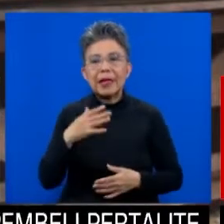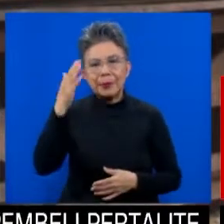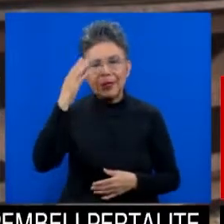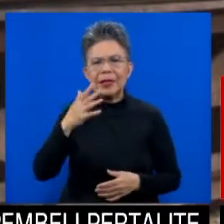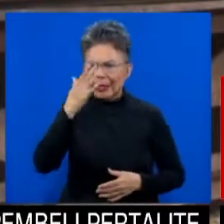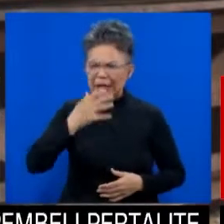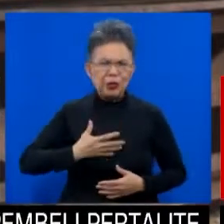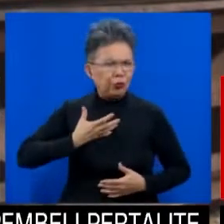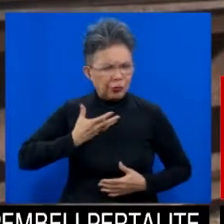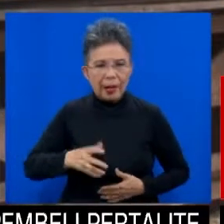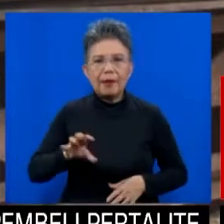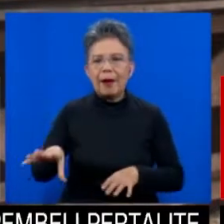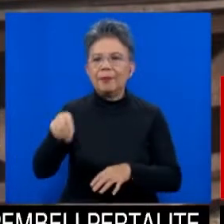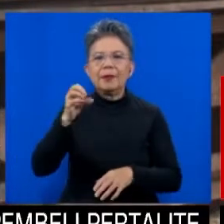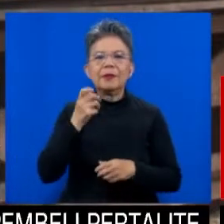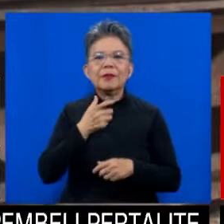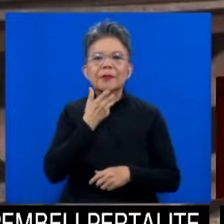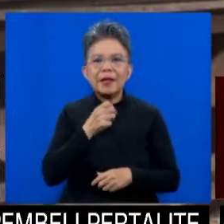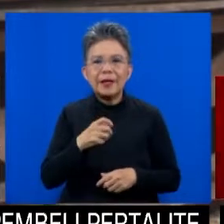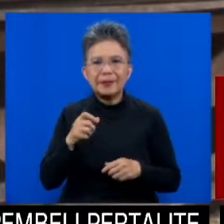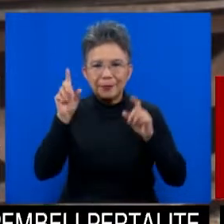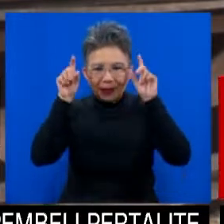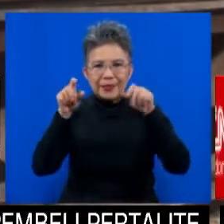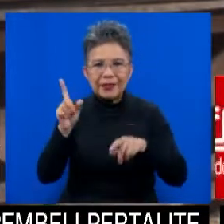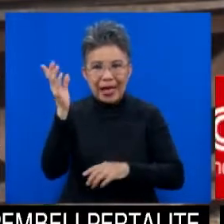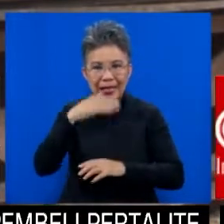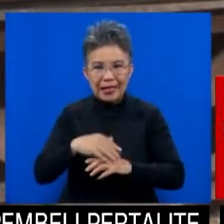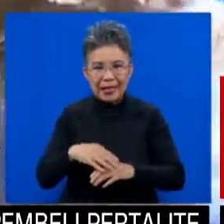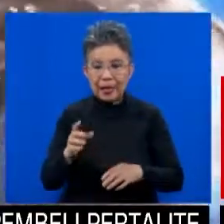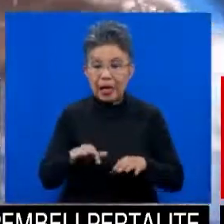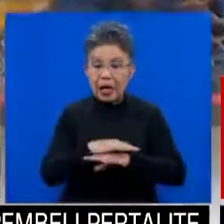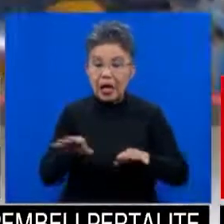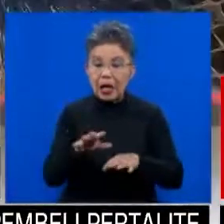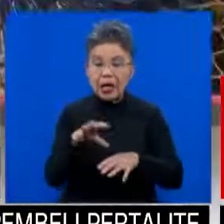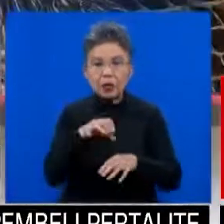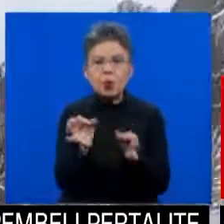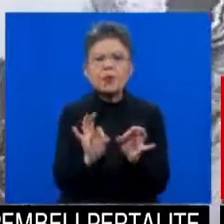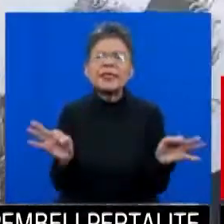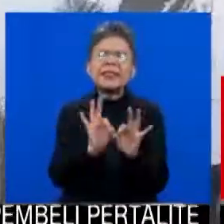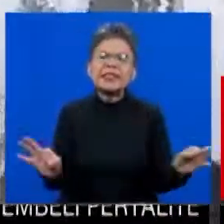di Bumi Ke ini. Terus kandangnya juga setiap hari dibersihkan.